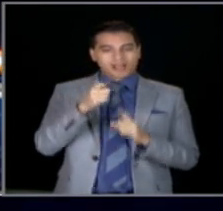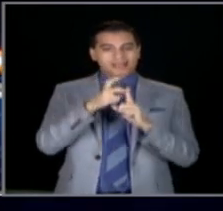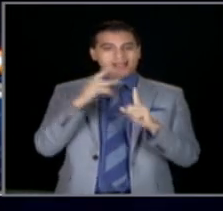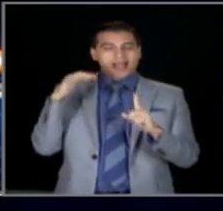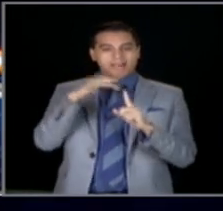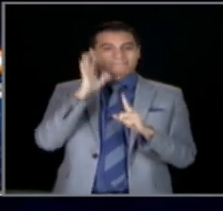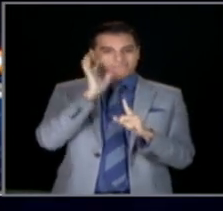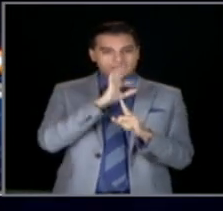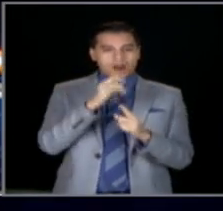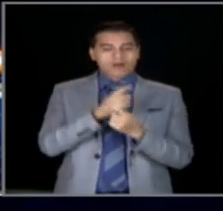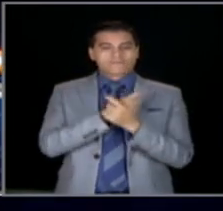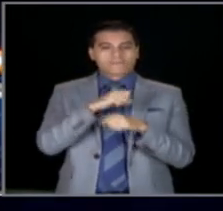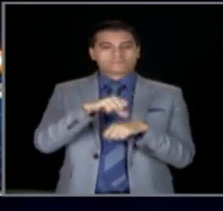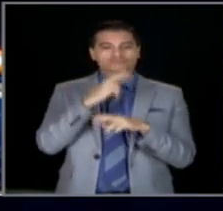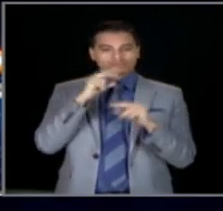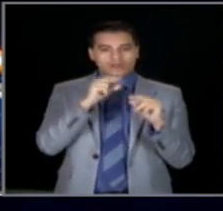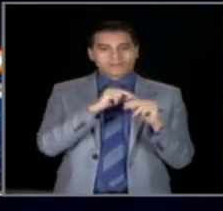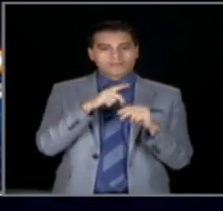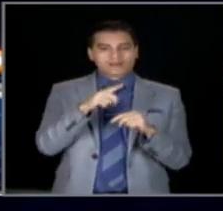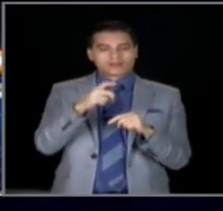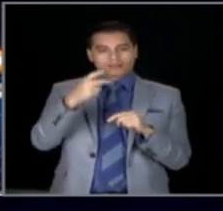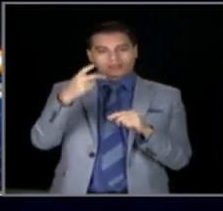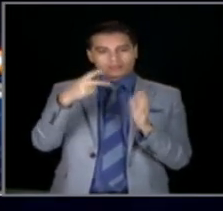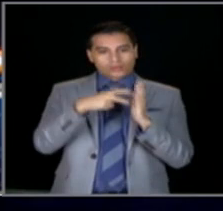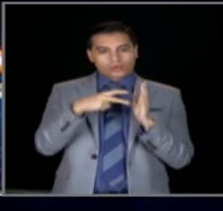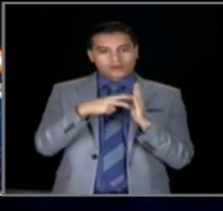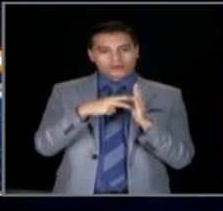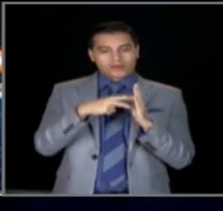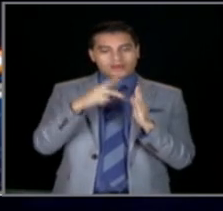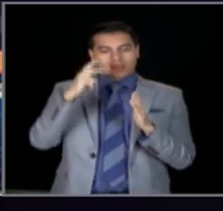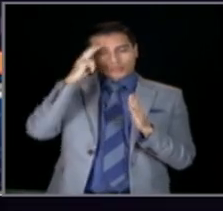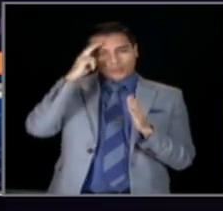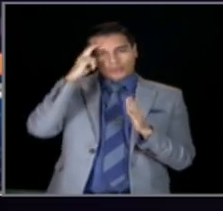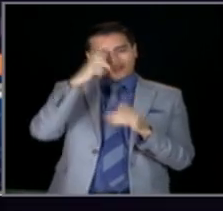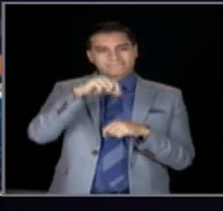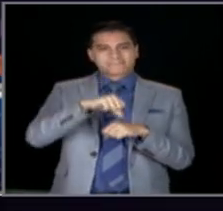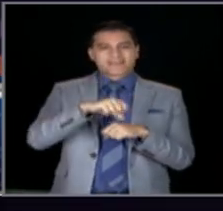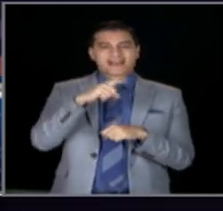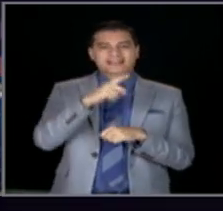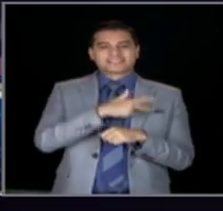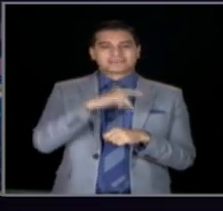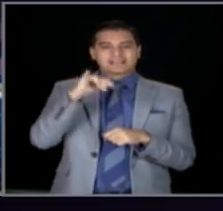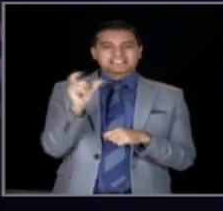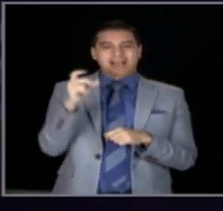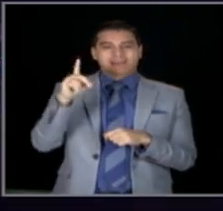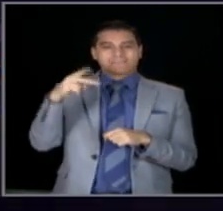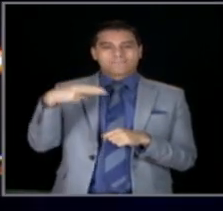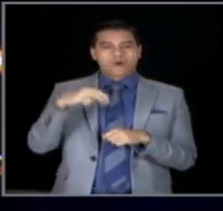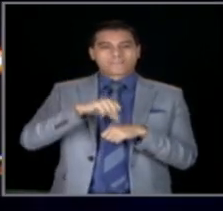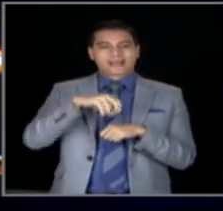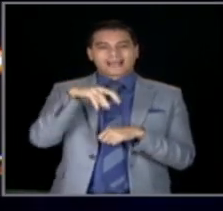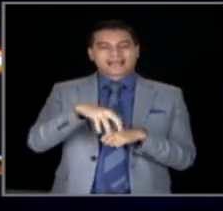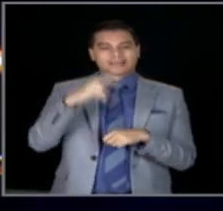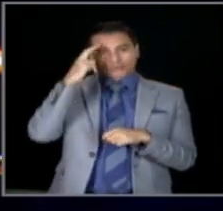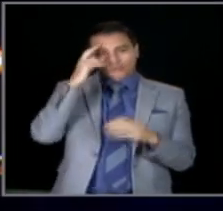سياحي مهم في ينبع في السعودية. خسارة، الواحد بيزعل على الأسئلة